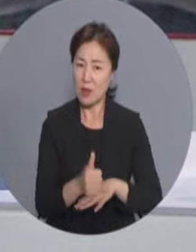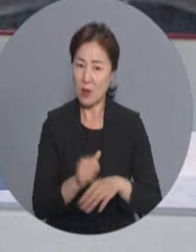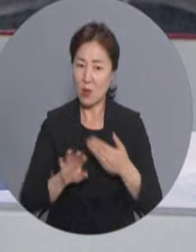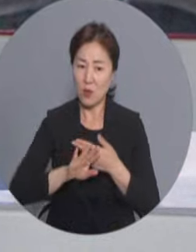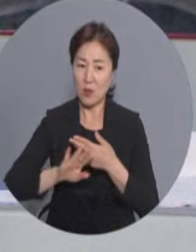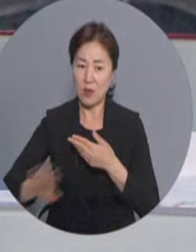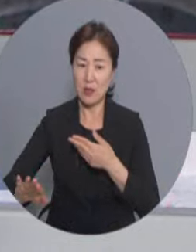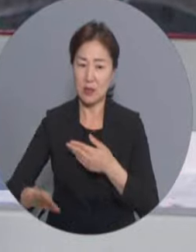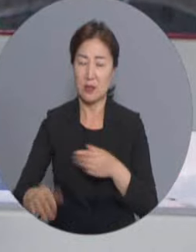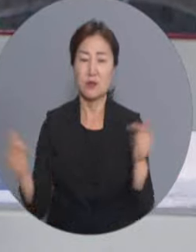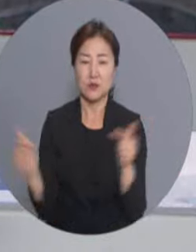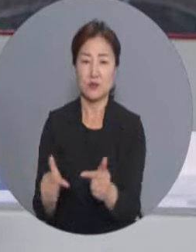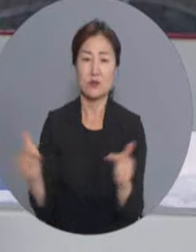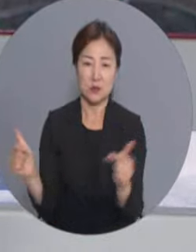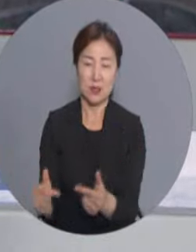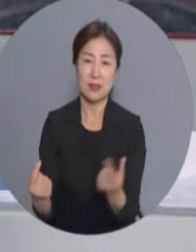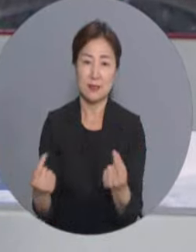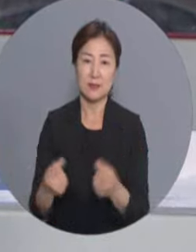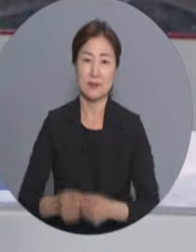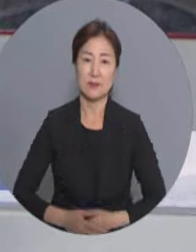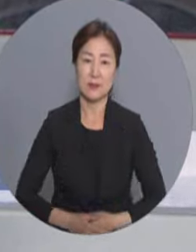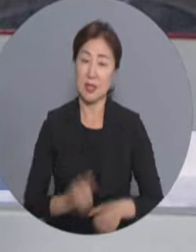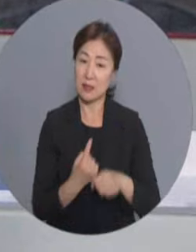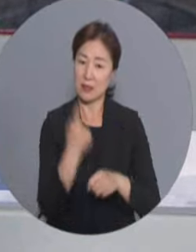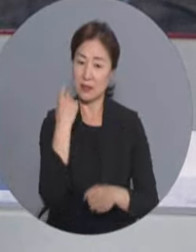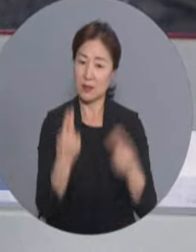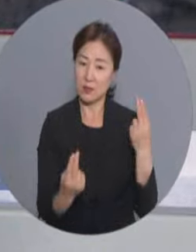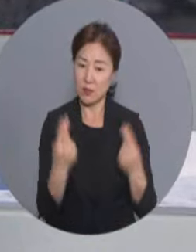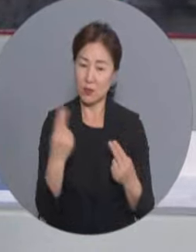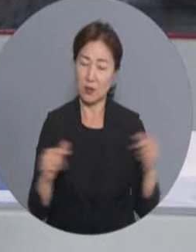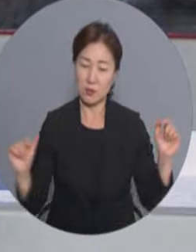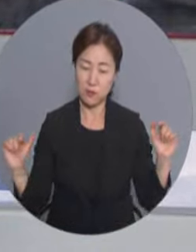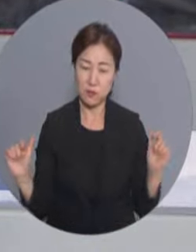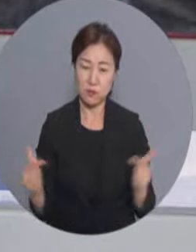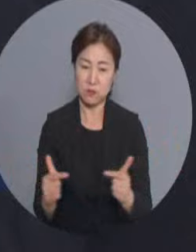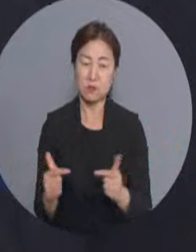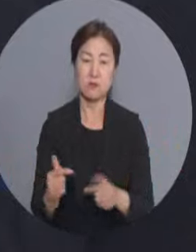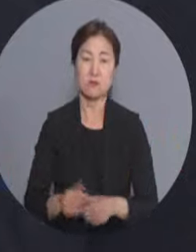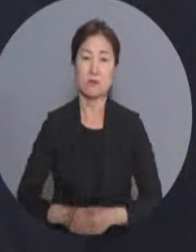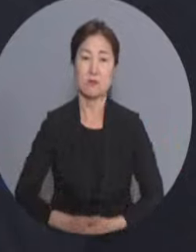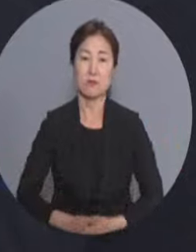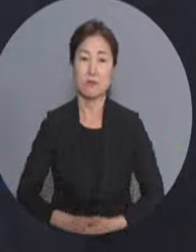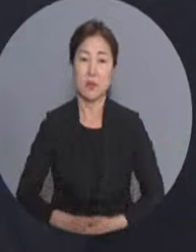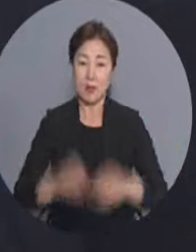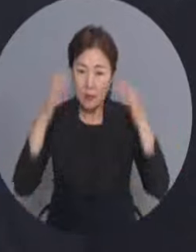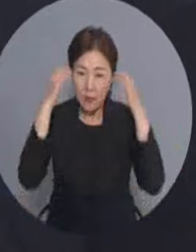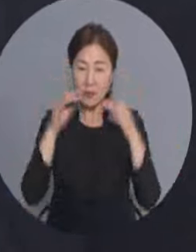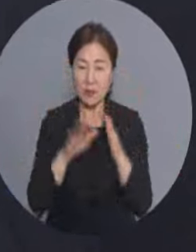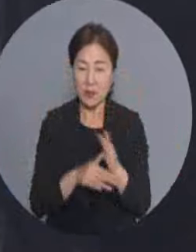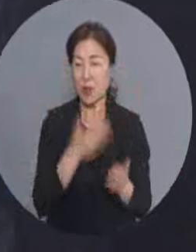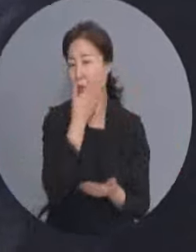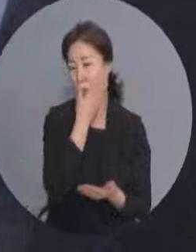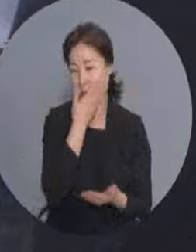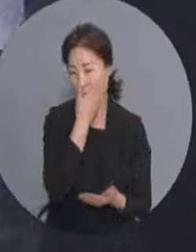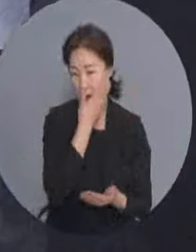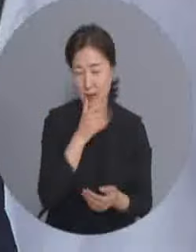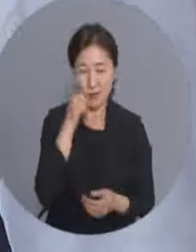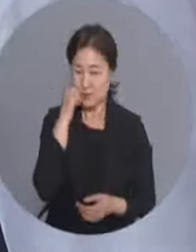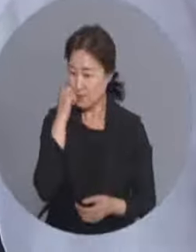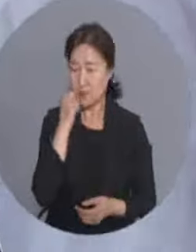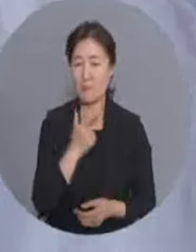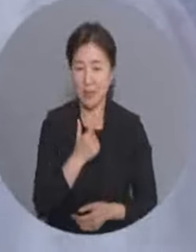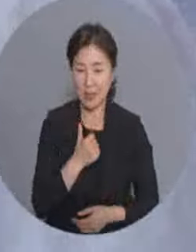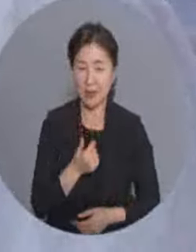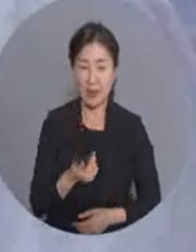조금 적어진 것 같아요. 작년보다 조금 수요가 줄었습니다. 여름철이면 보양식으로 인기가